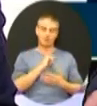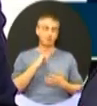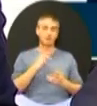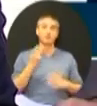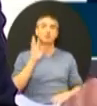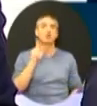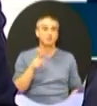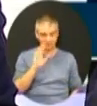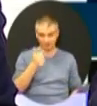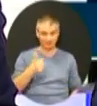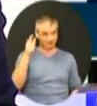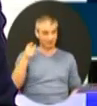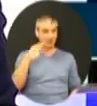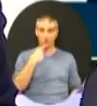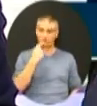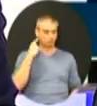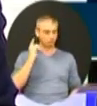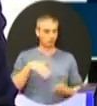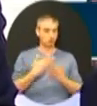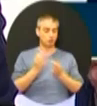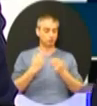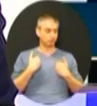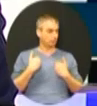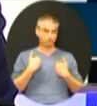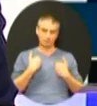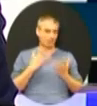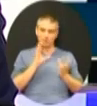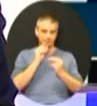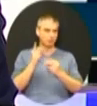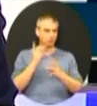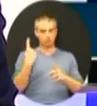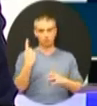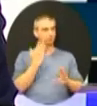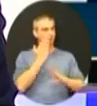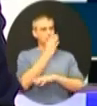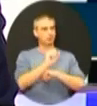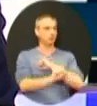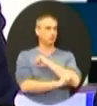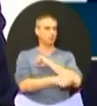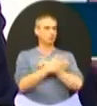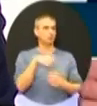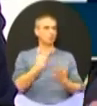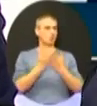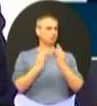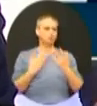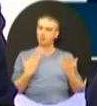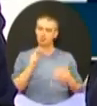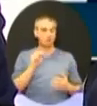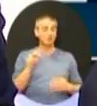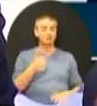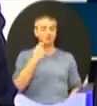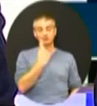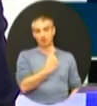ויותר מזה זה אם השר שלו אומר תשמע יוצא משפטי שלי הוא באמת אין עם מי לדבר אז הוא בעצמו הולך למשנה לא יוצא משפטי לממשלה אין סוגיה